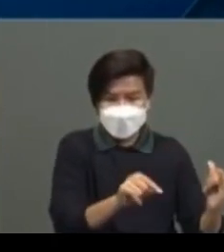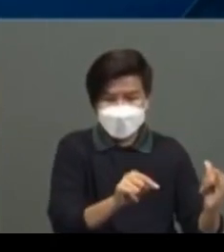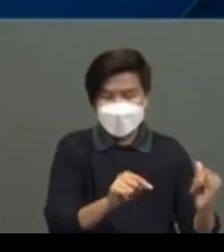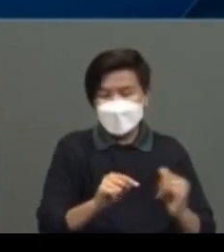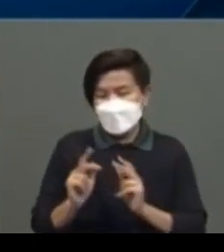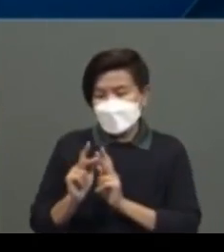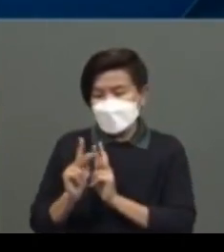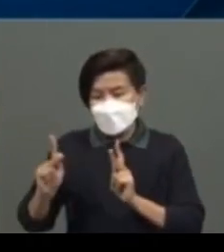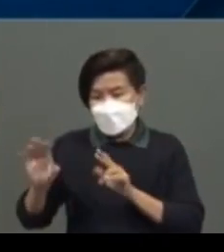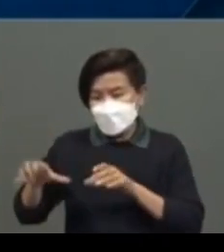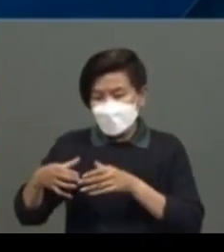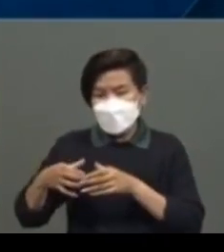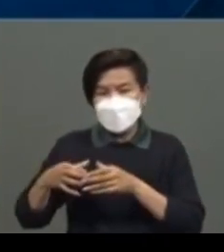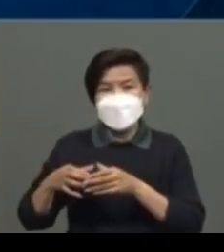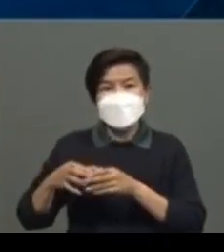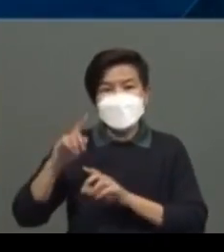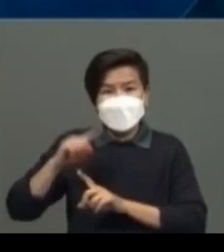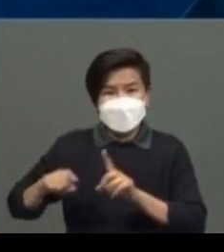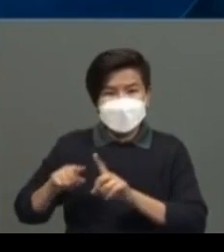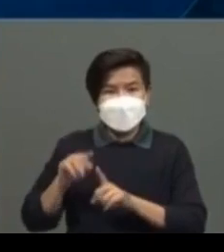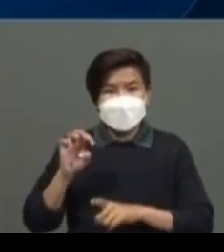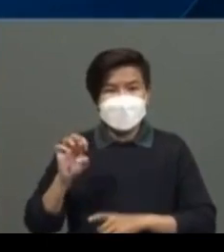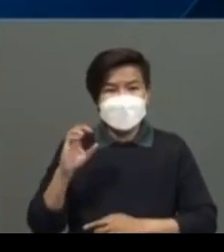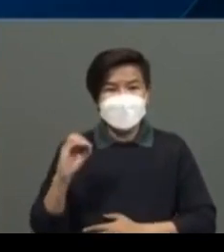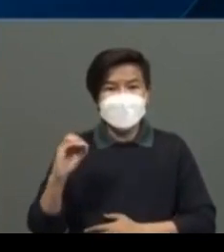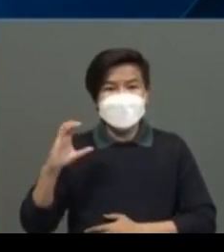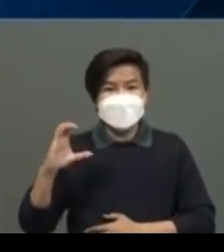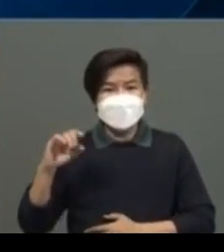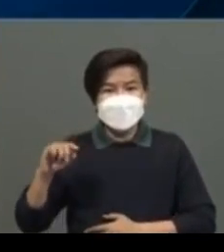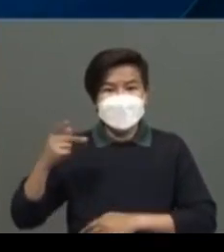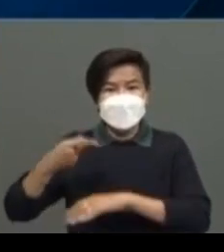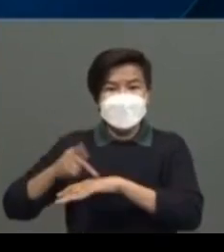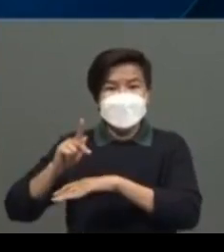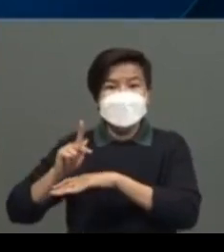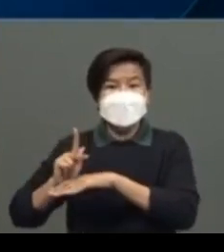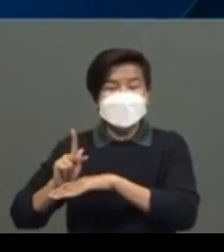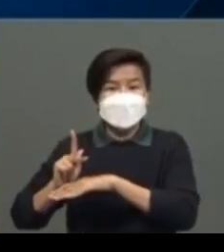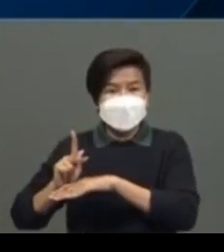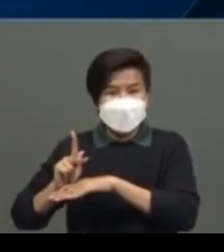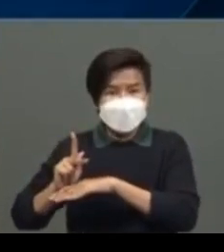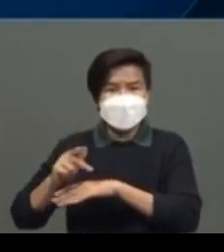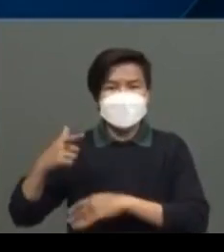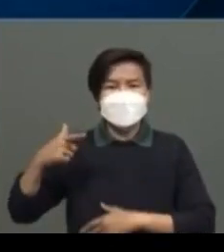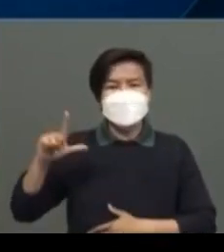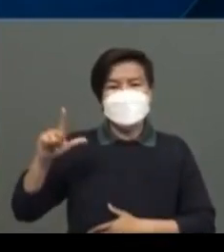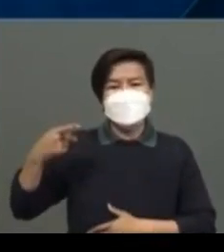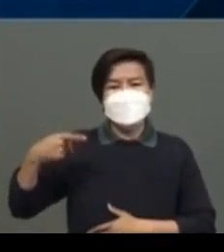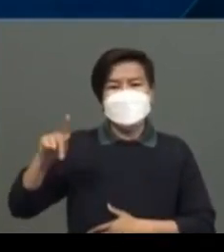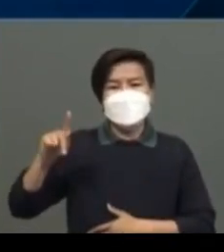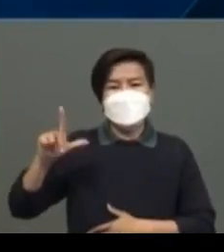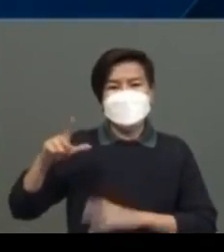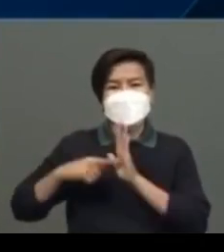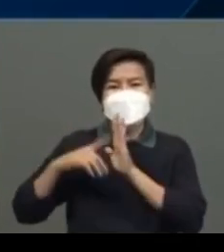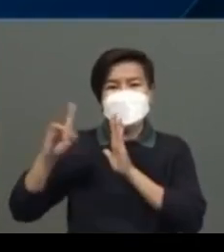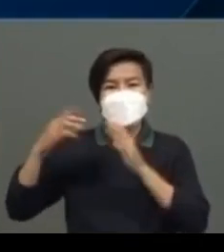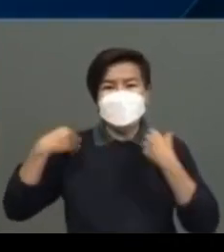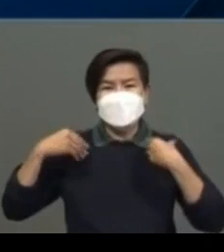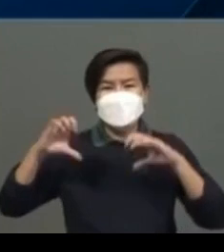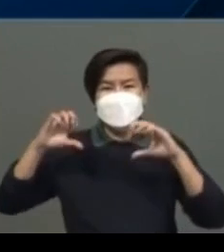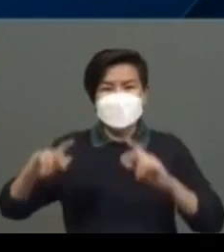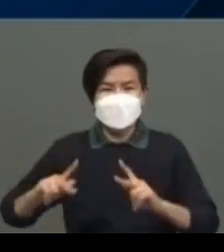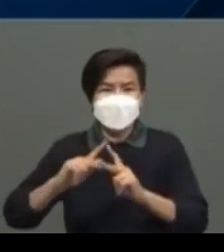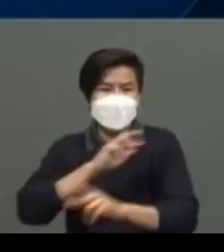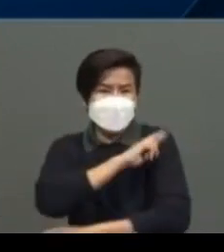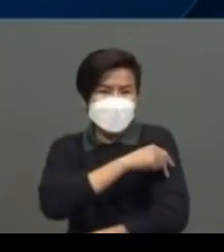คนจังหวัดชลบุรีอำเภอบ้านบึงที่โรงงานเฟอร์นิเจอร์14คนและจังหวัดปัตตานีซึ่งกระจายไป3จังหวัดจากโร